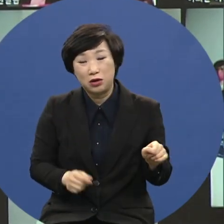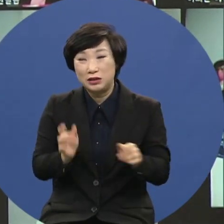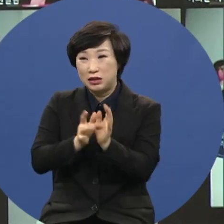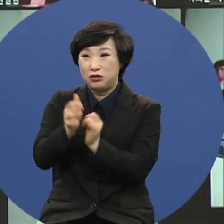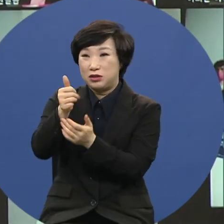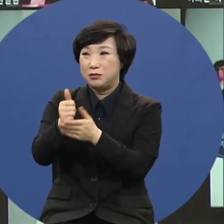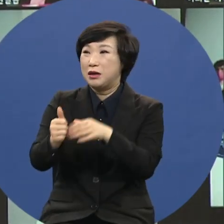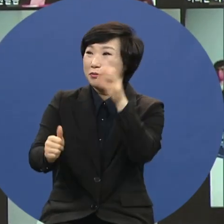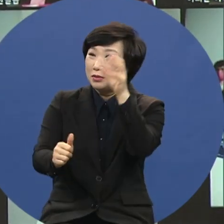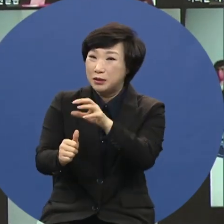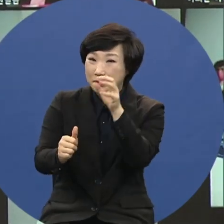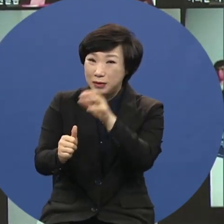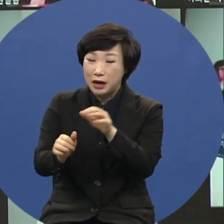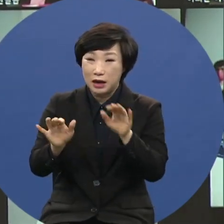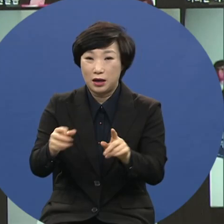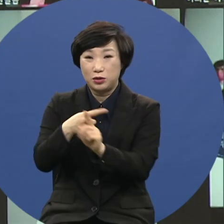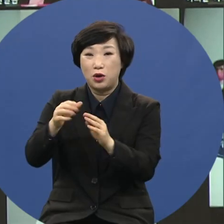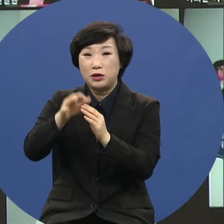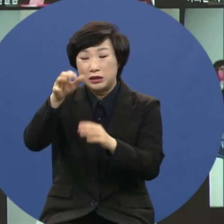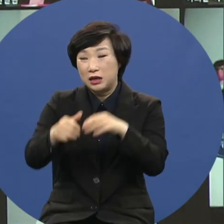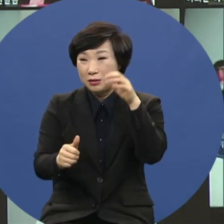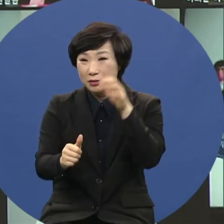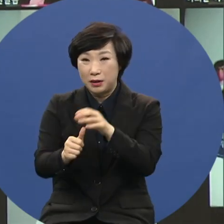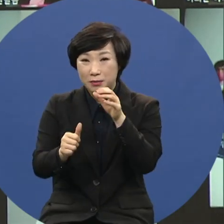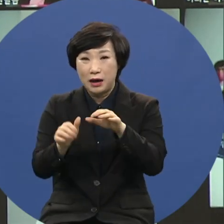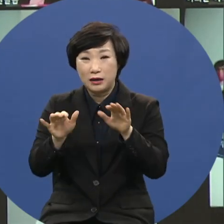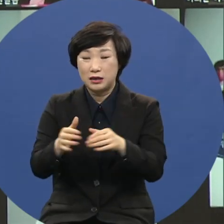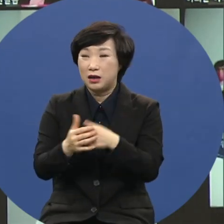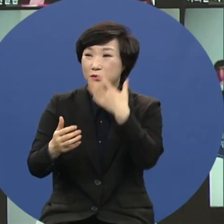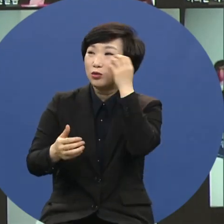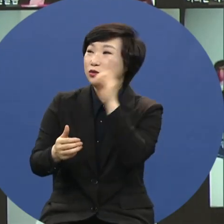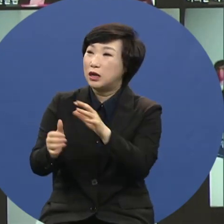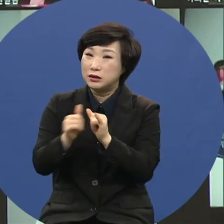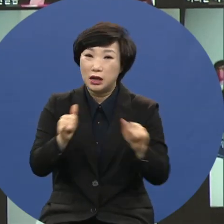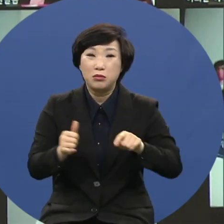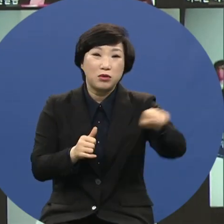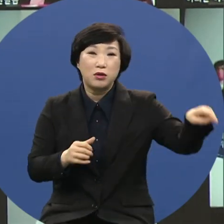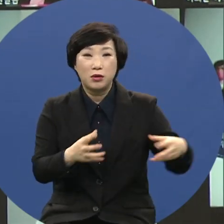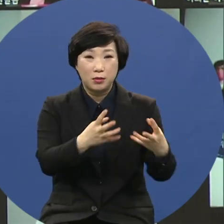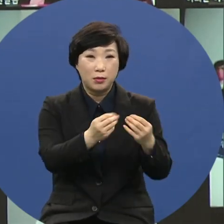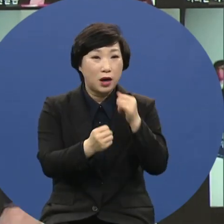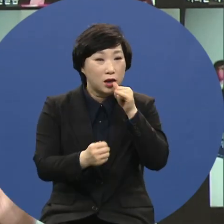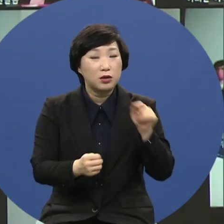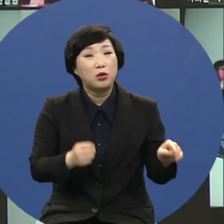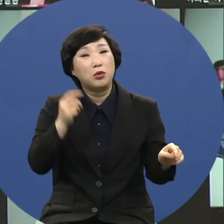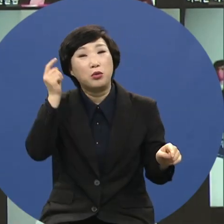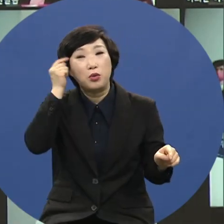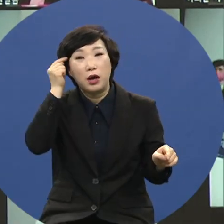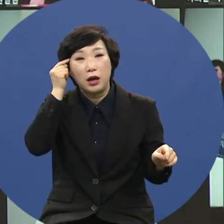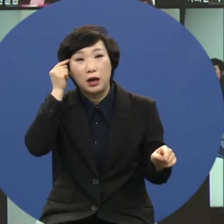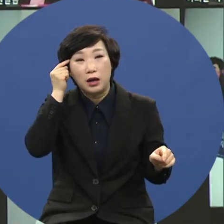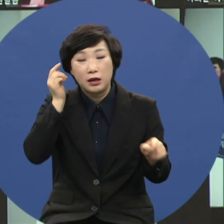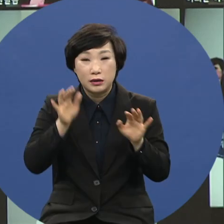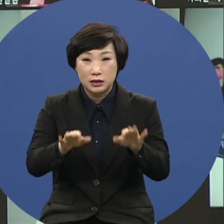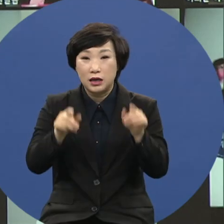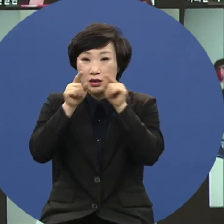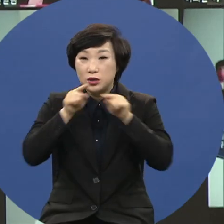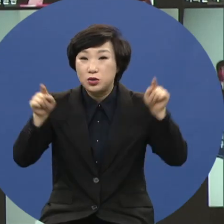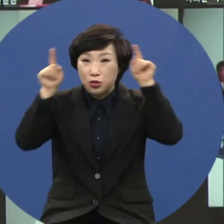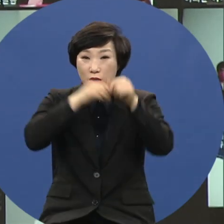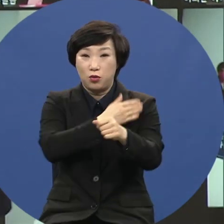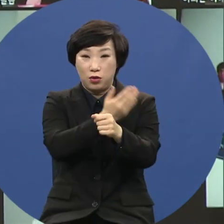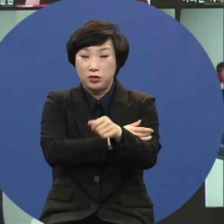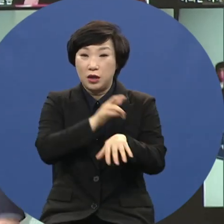예수를 핍박하고 교회를 핍박하고 무시하는 사람들이 좀 많아. 왜? 음부의 권세